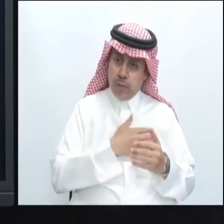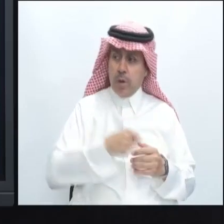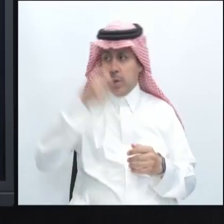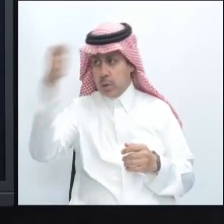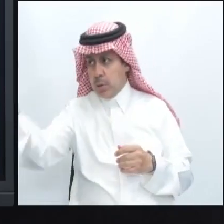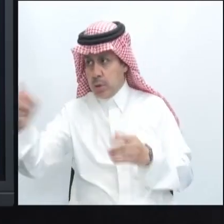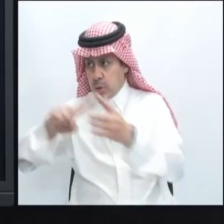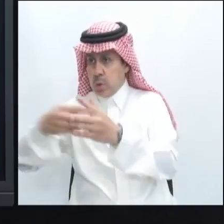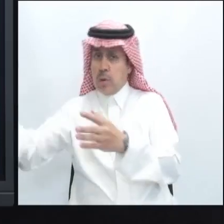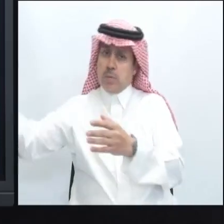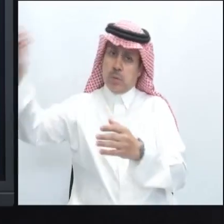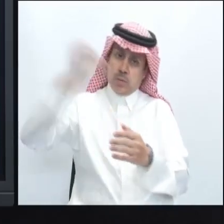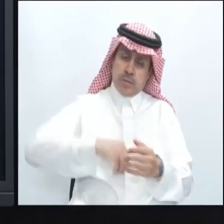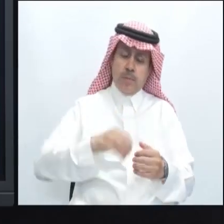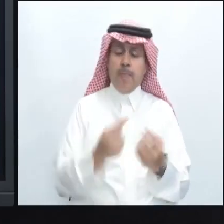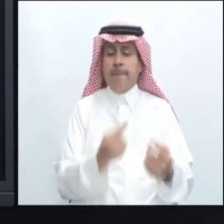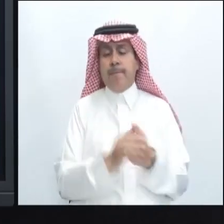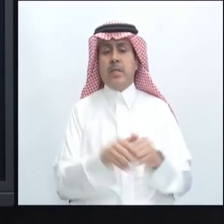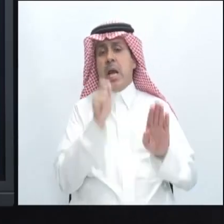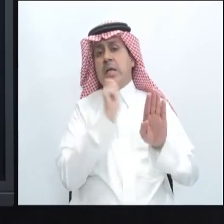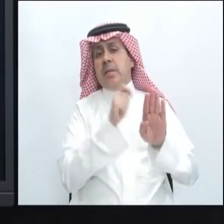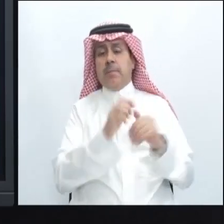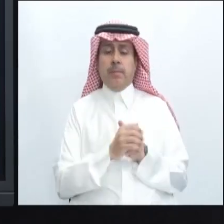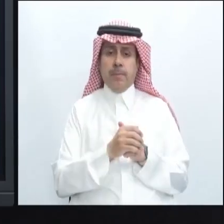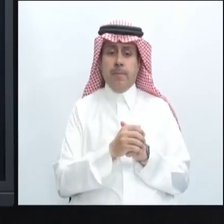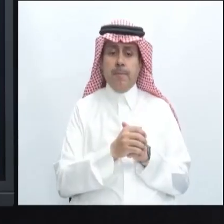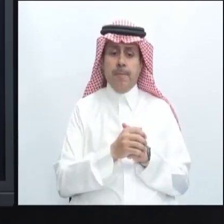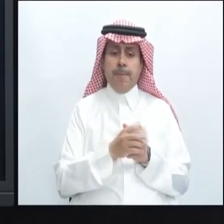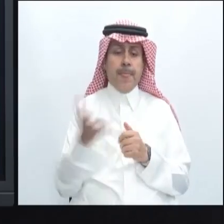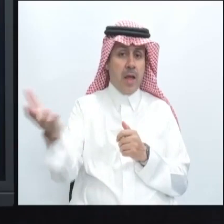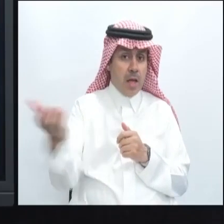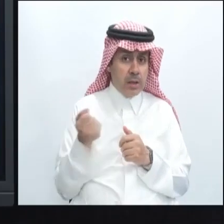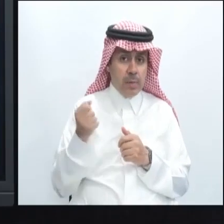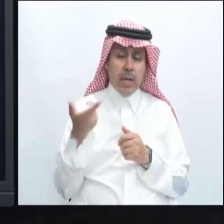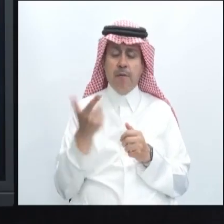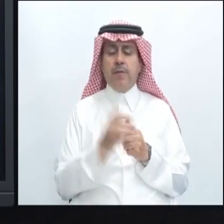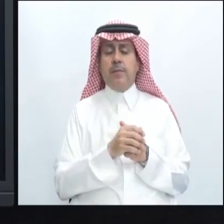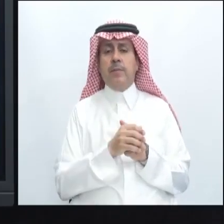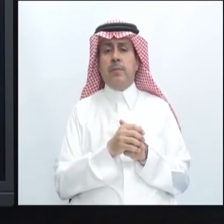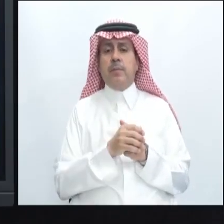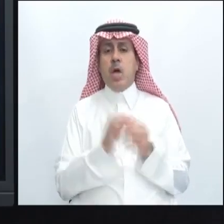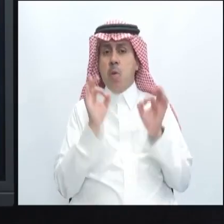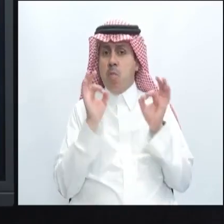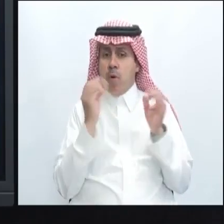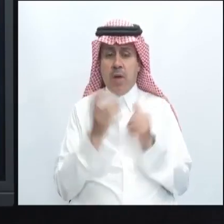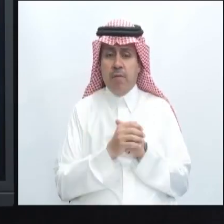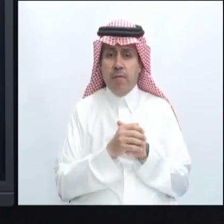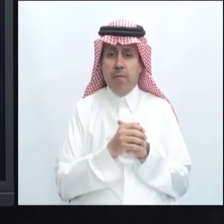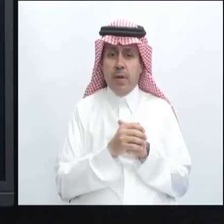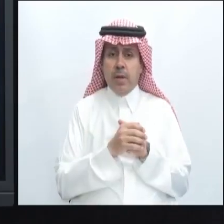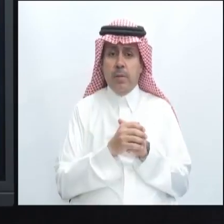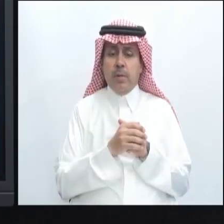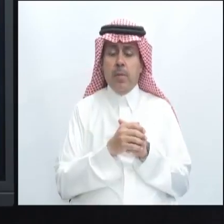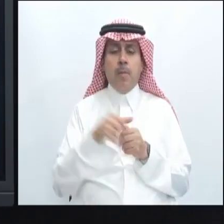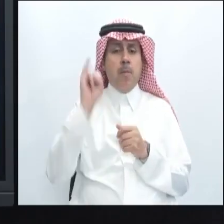الى القطن يحتاج الى الاخشاب كيف ياتي بهذه الاحتياجات من خلال ما يسمى